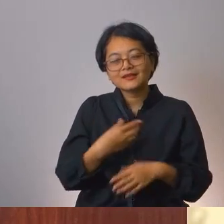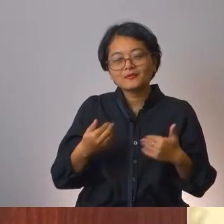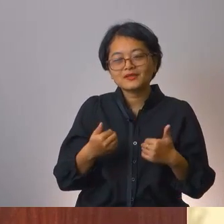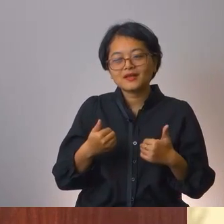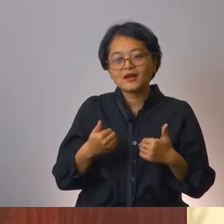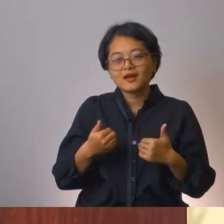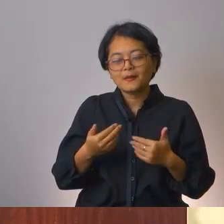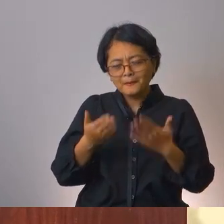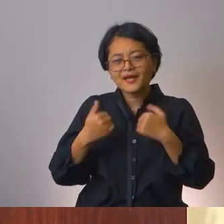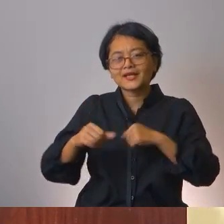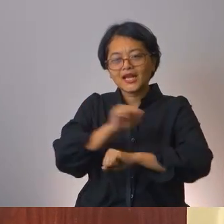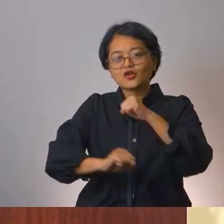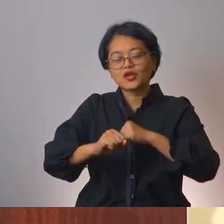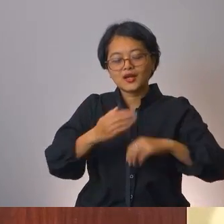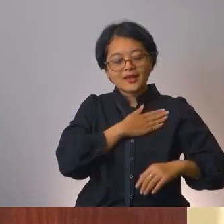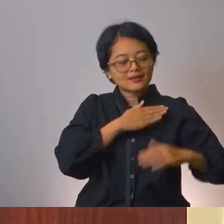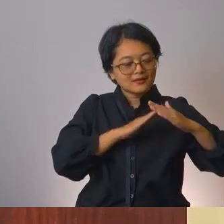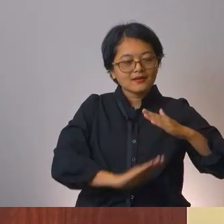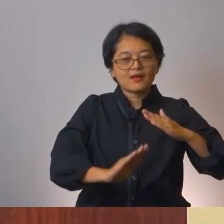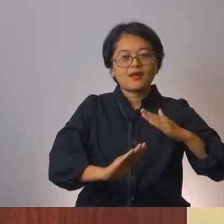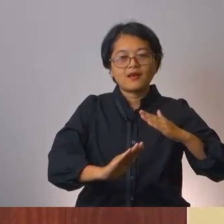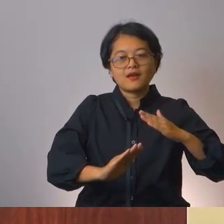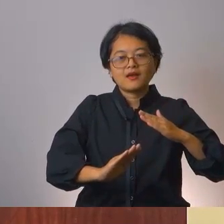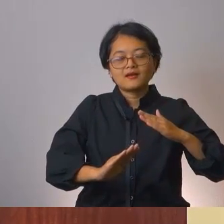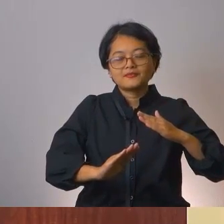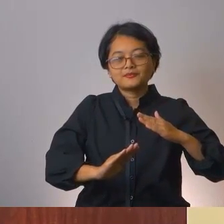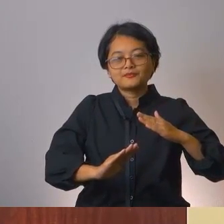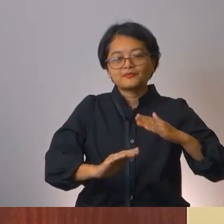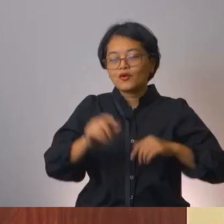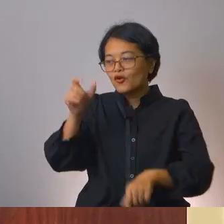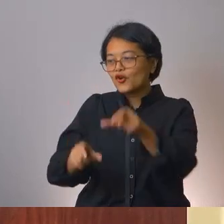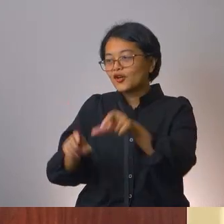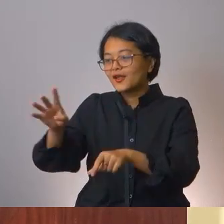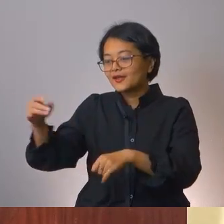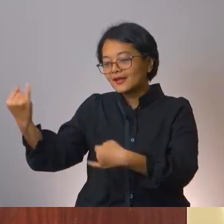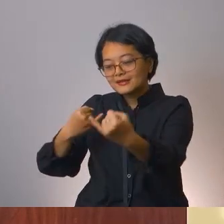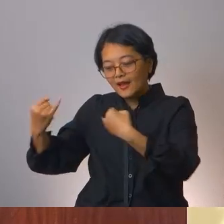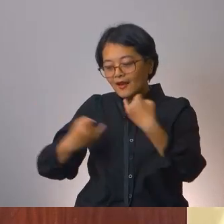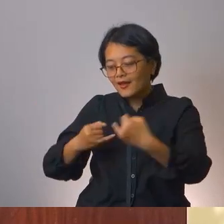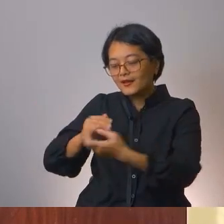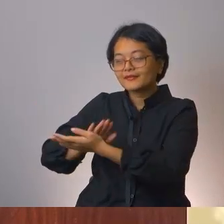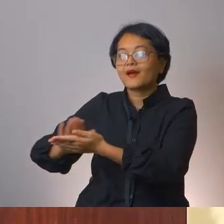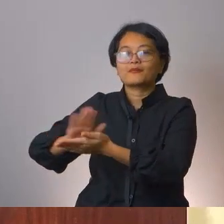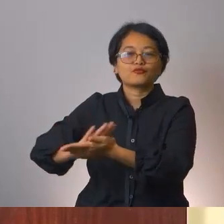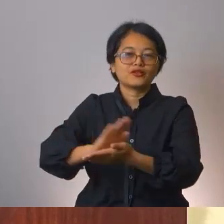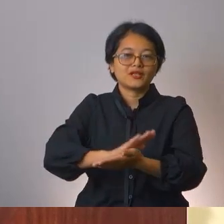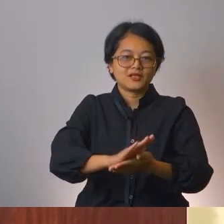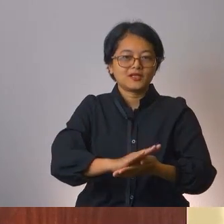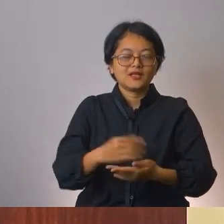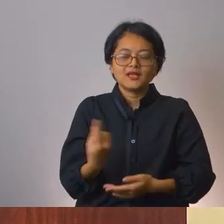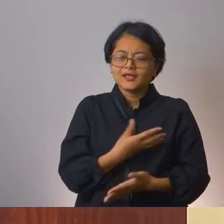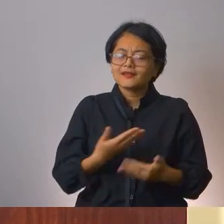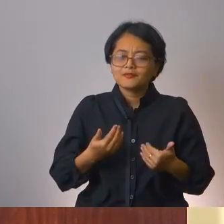lain. Di Kamis Putih ini kita bisa melakukan sikap menerima orang lain dalam